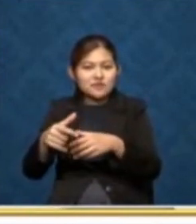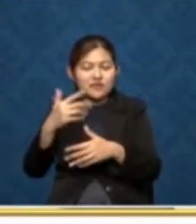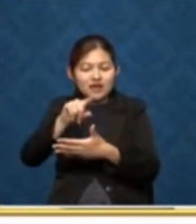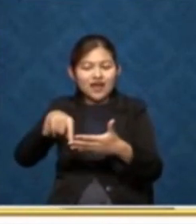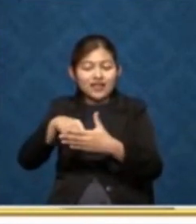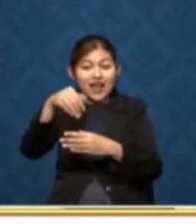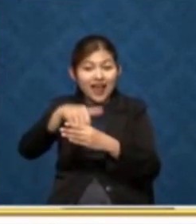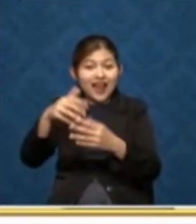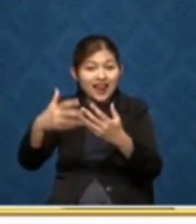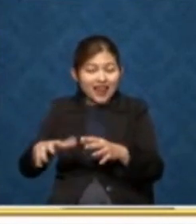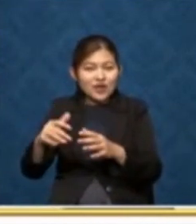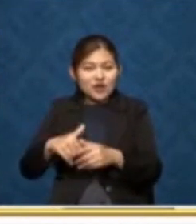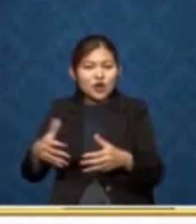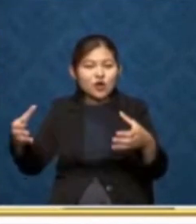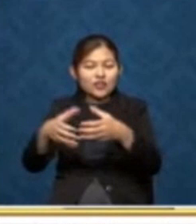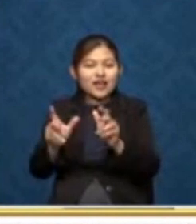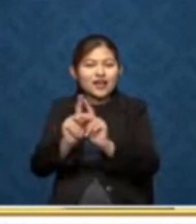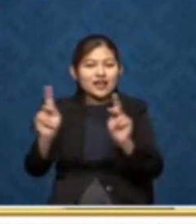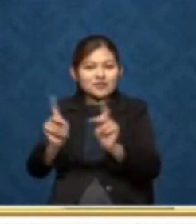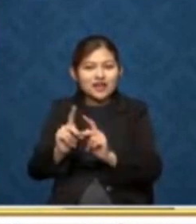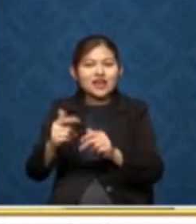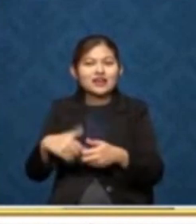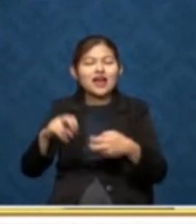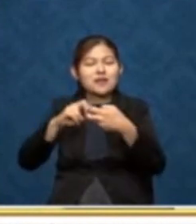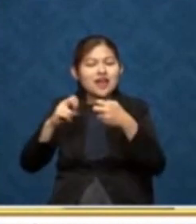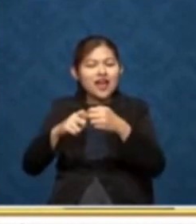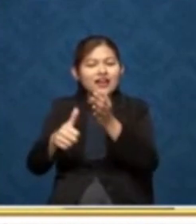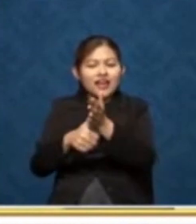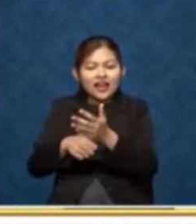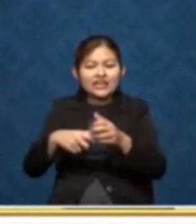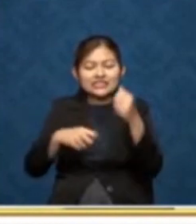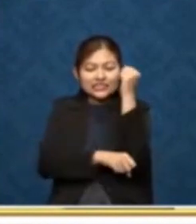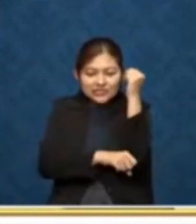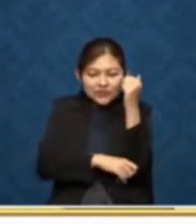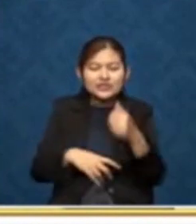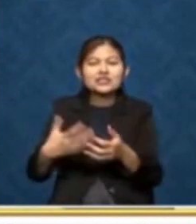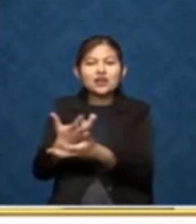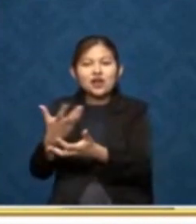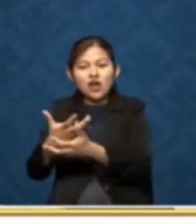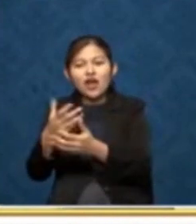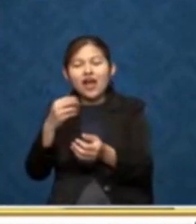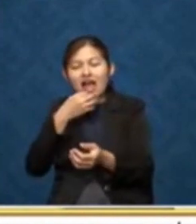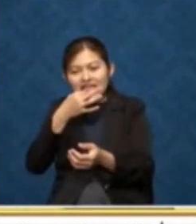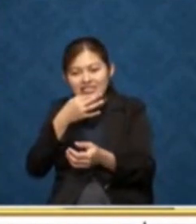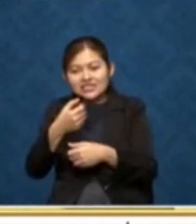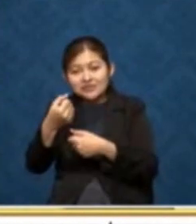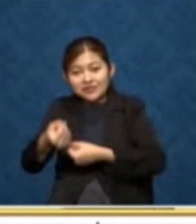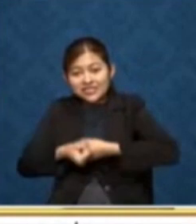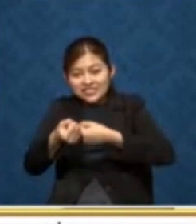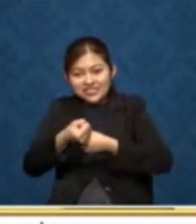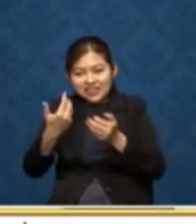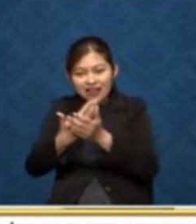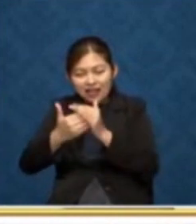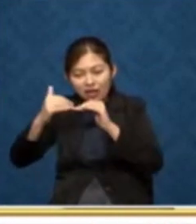แก้ไขความยากจนแก้ไขปัญหาสินค้าราคาเกษตรตกต่ำแก้ไขปัญหาน้ำปัญหาหลายเรื่องนะ